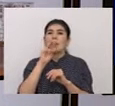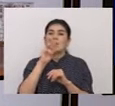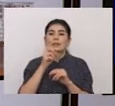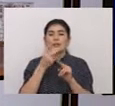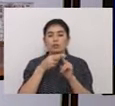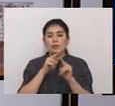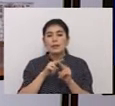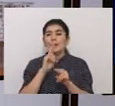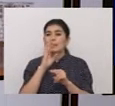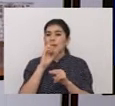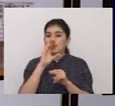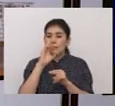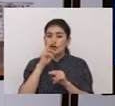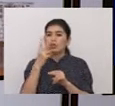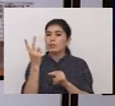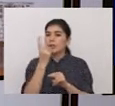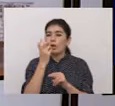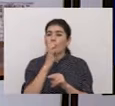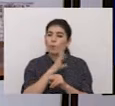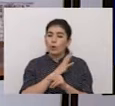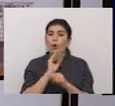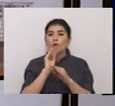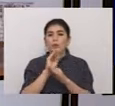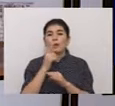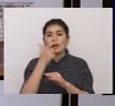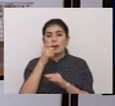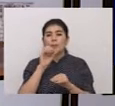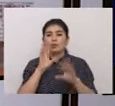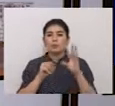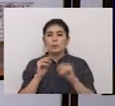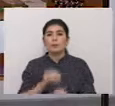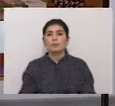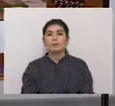tarkibida kesimlik shakli ikkita bo'lgani uchun qo'shma gap hisoblanadi.